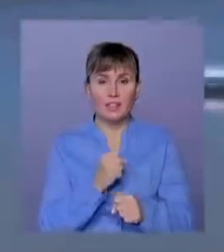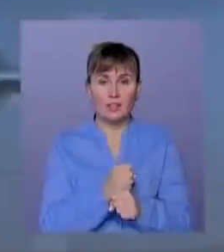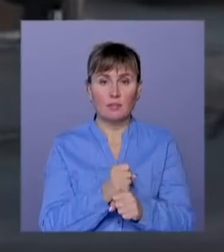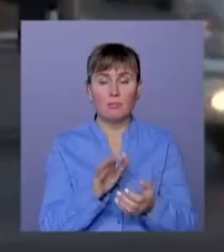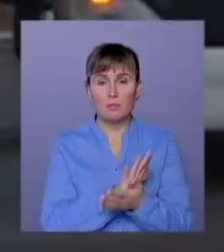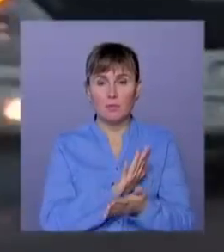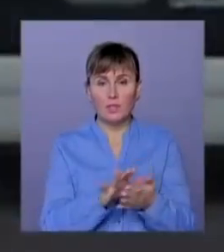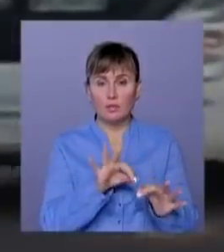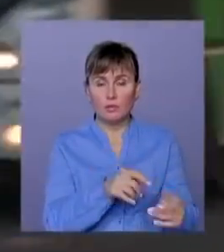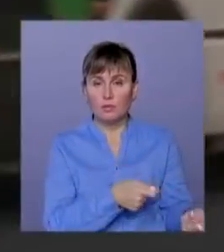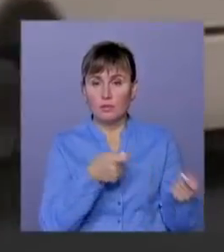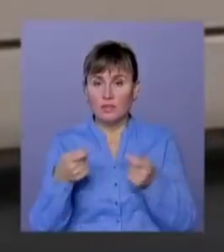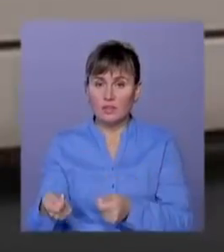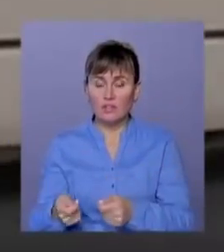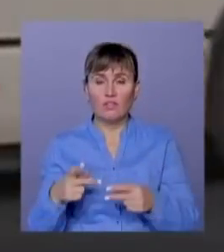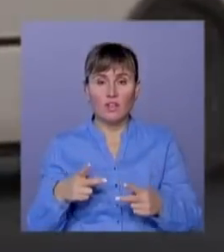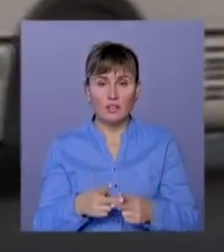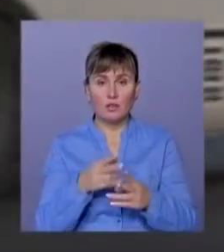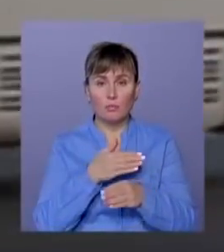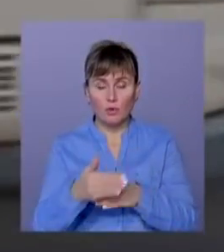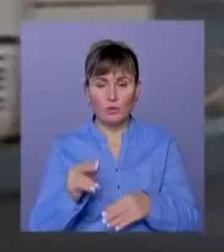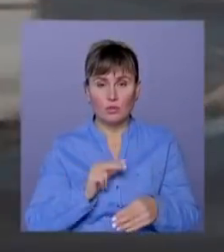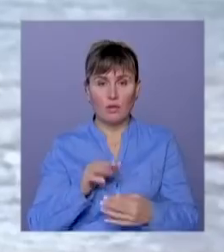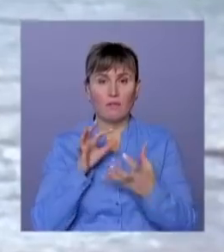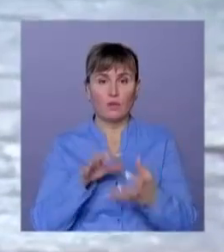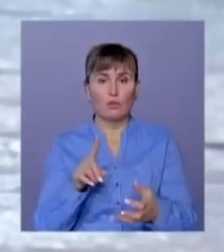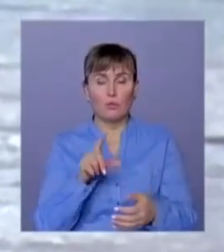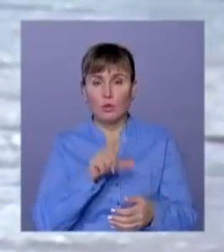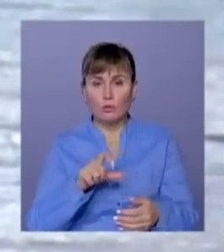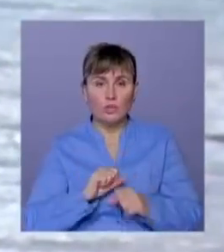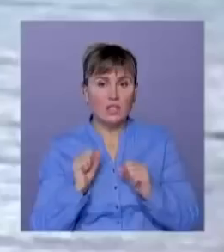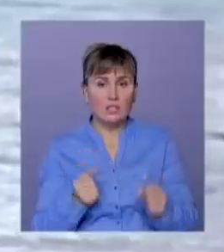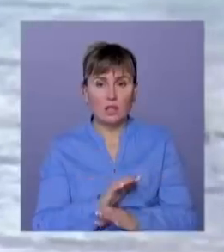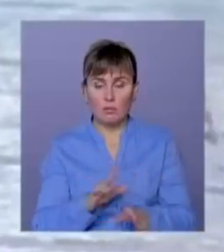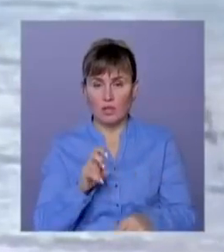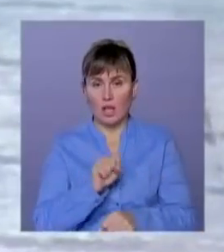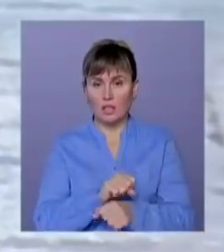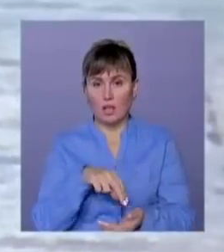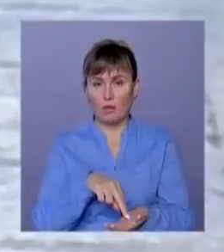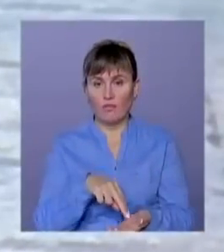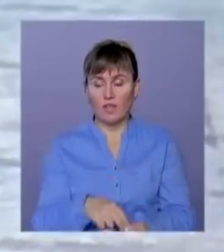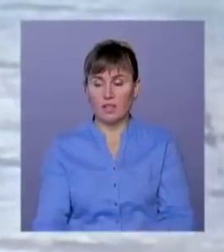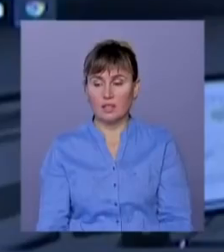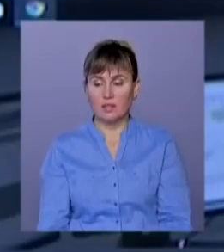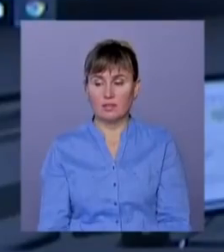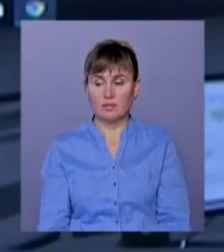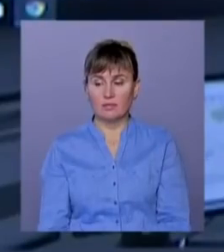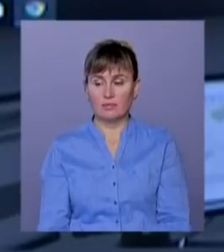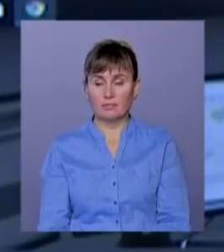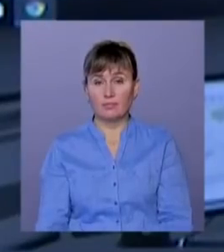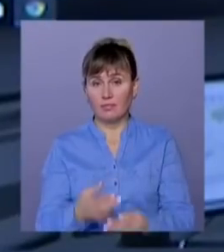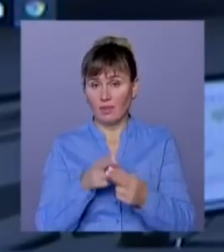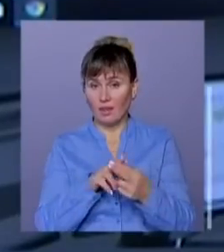подвозить людей. В Астане до позднего вечера дежурили автобусы, чтобы люди не замерзли на остановках. Эти